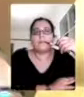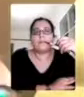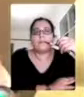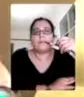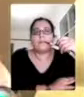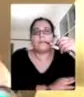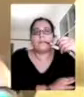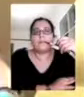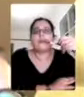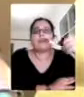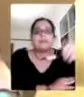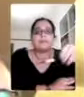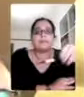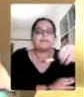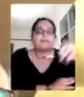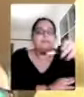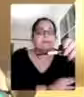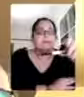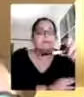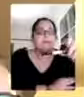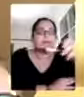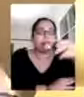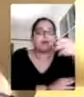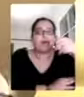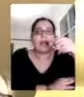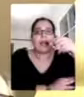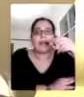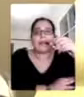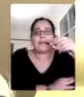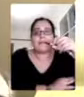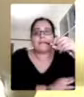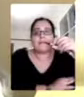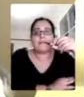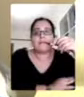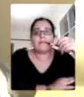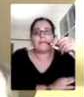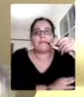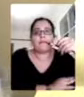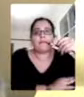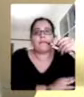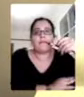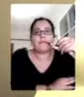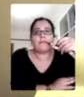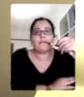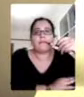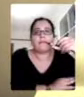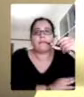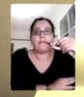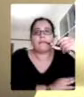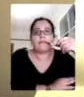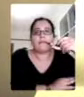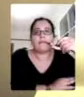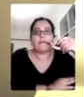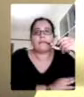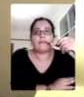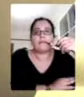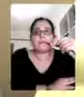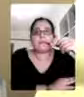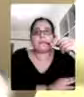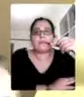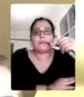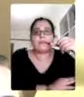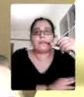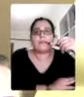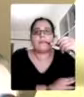üstündeki nemlenmiş tütünlerle alttaki nemlenmiş tütünler birbirlerini genelde şey yaparlar, kompanse ederler. Eğer yetmediyse, tütün çok